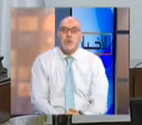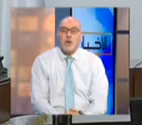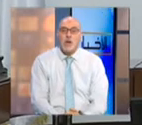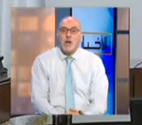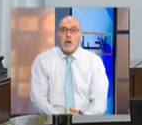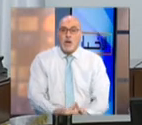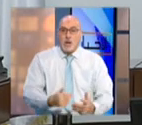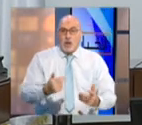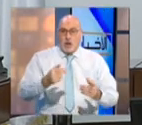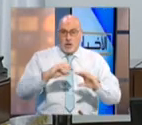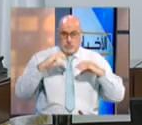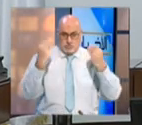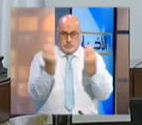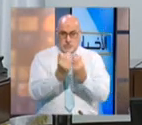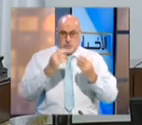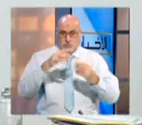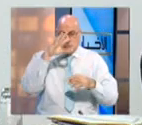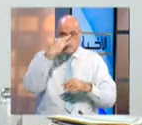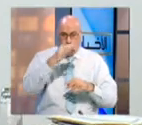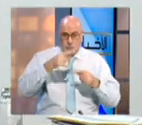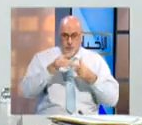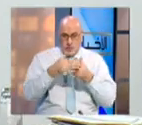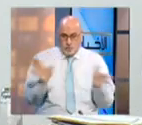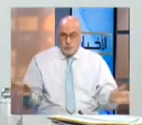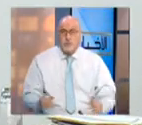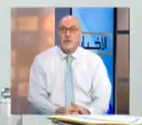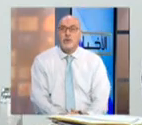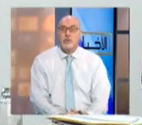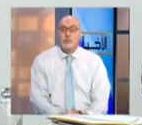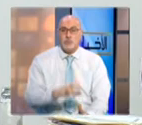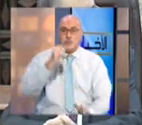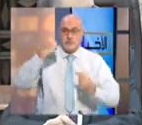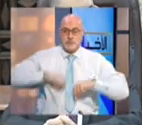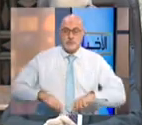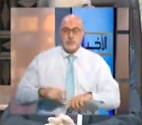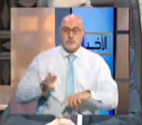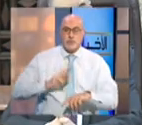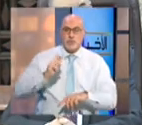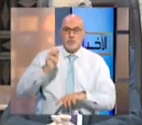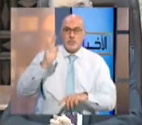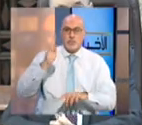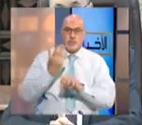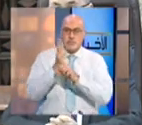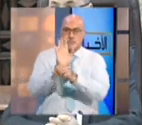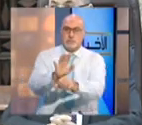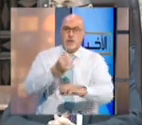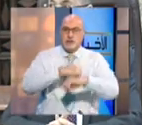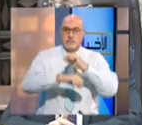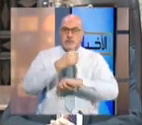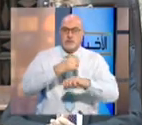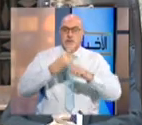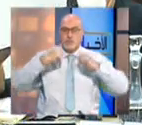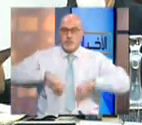افتتاح الجلسة من قبل السيد رئيس الجمهورية وعرض السيد الوزير الأول لحصيلة النشاط